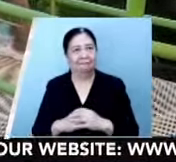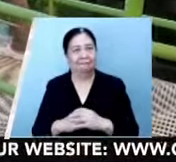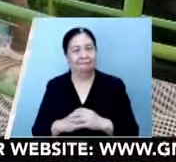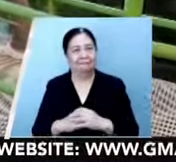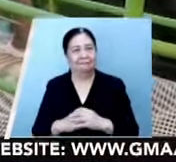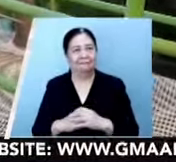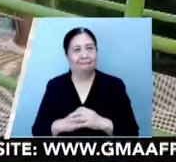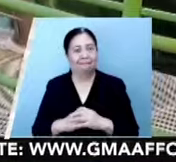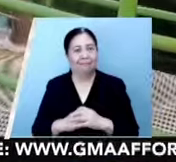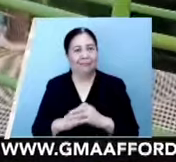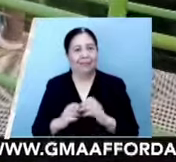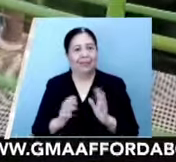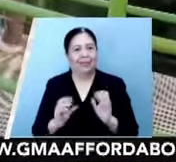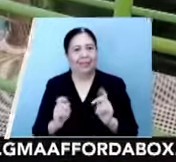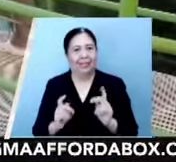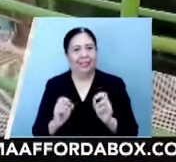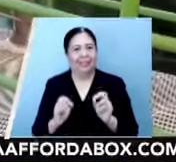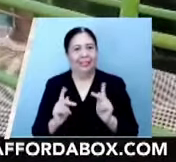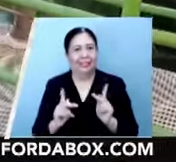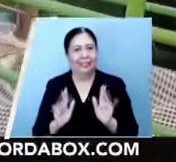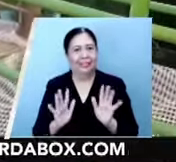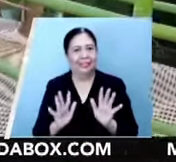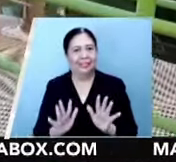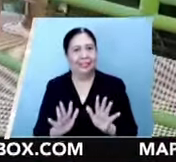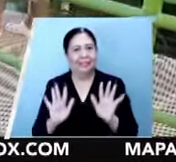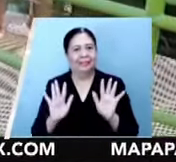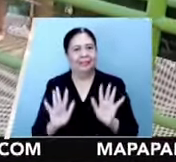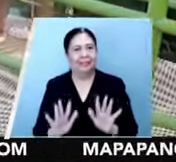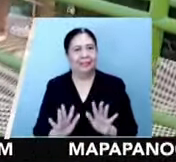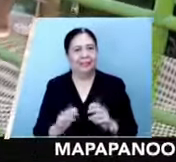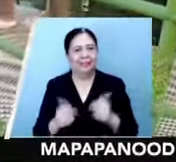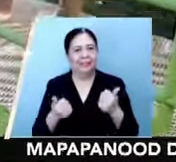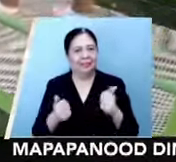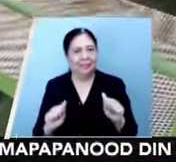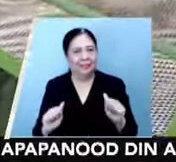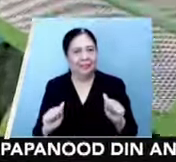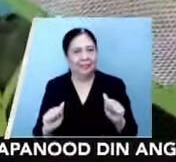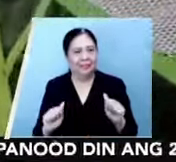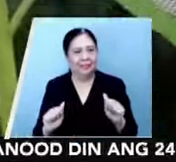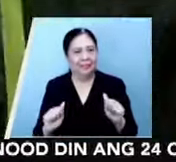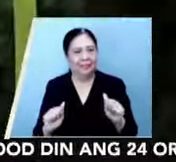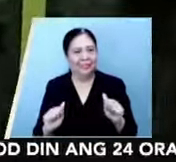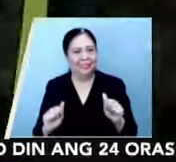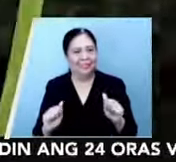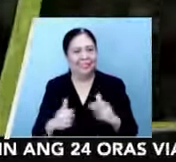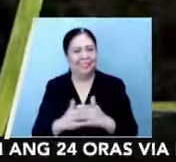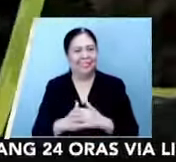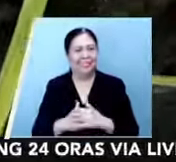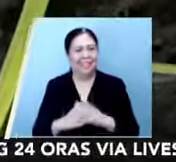Try. Okay. Speaking. Try. Base jump! Let's go! Hey!